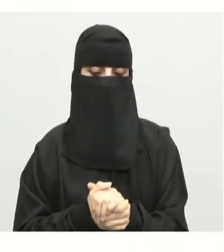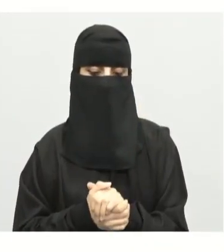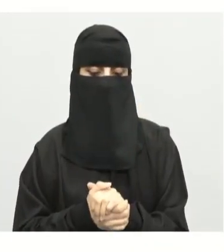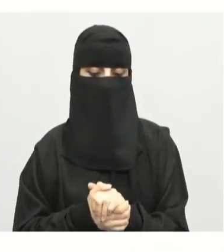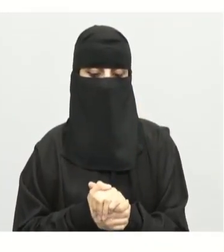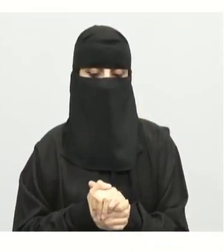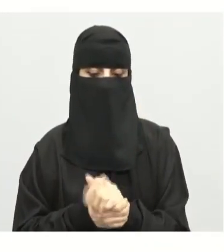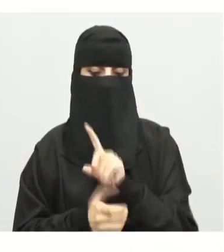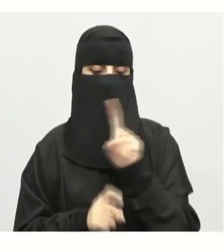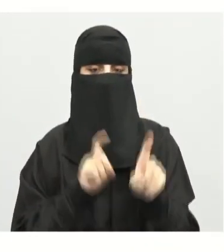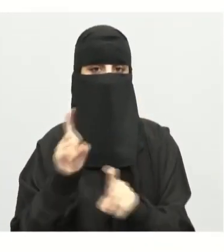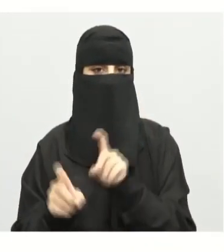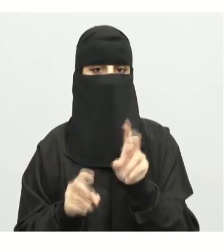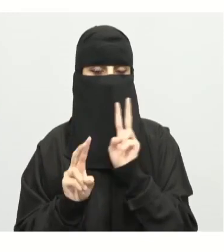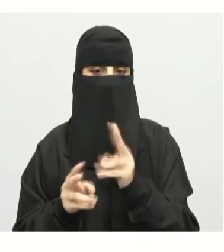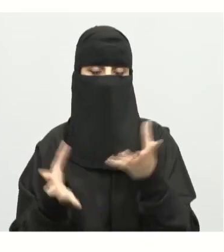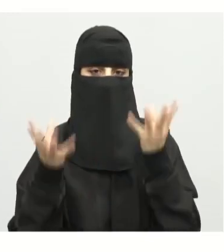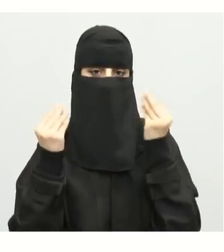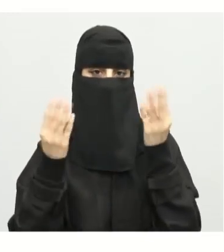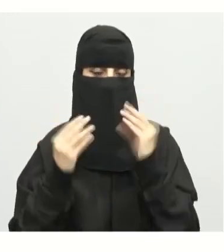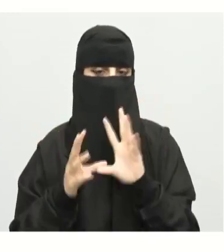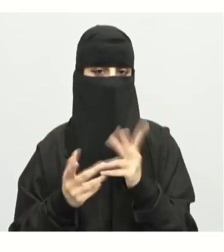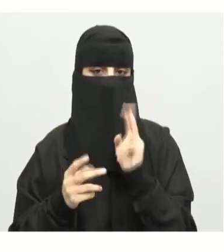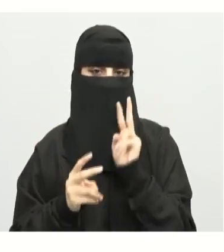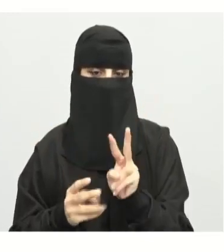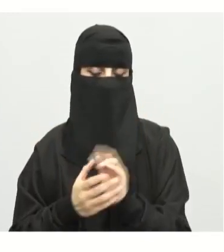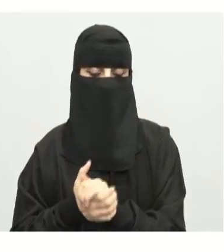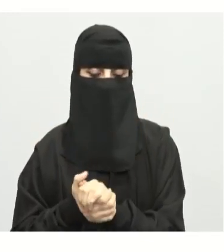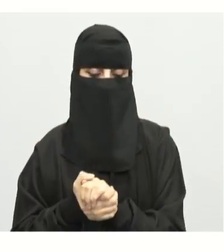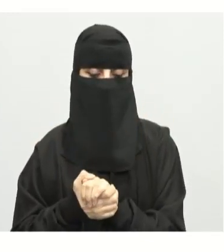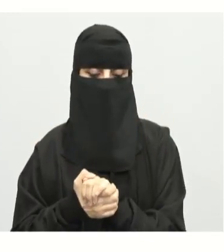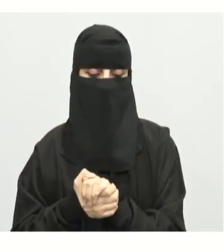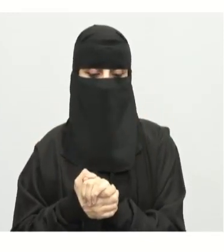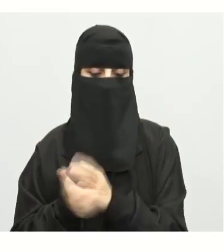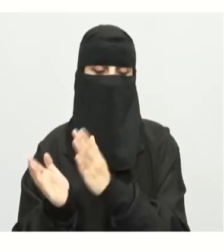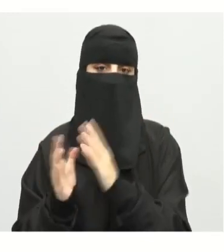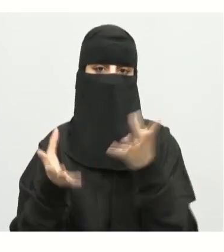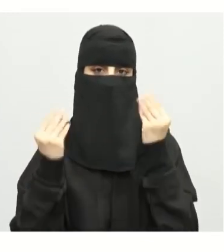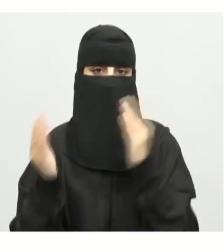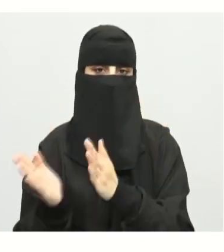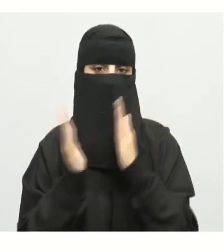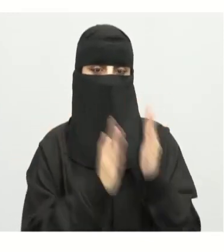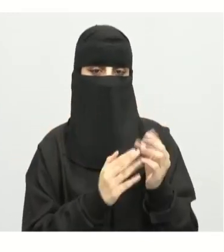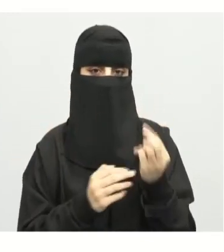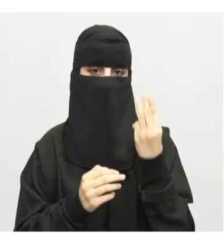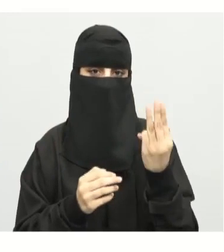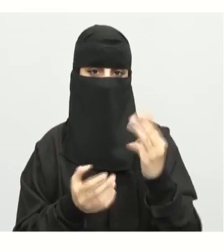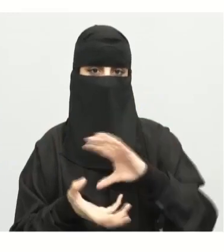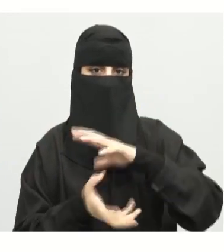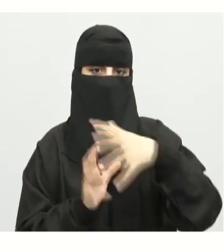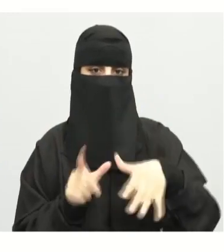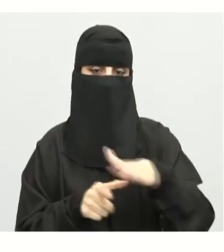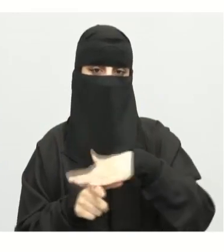ننتقل الان طلابي وطالباتي لاثراءات الوحده الثالثه جغرافيه وطني المملكه العربيه